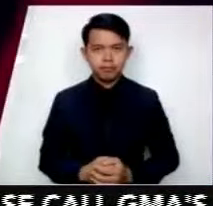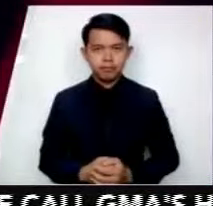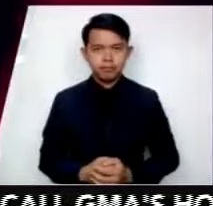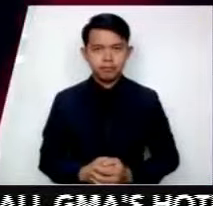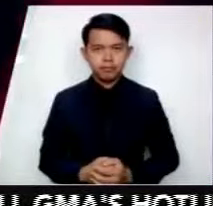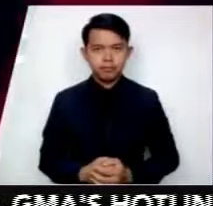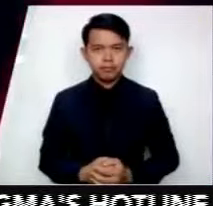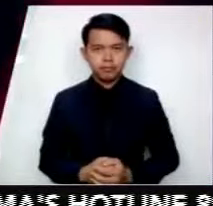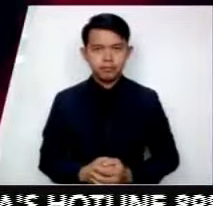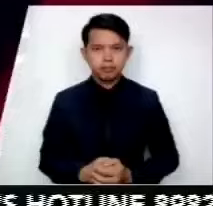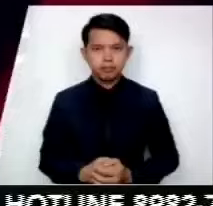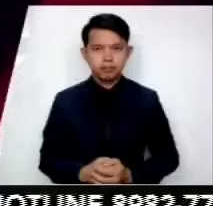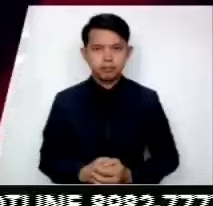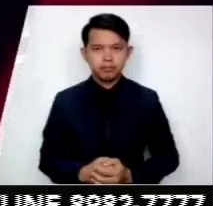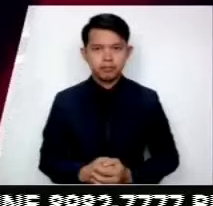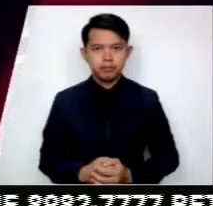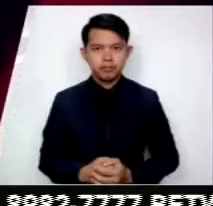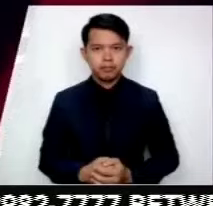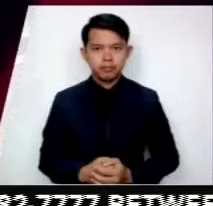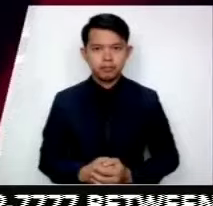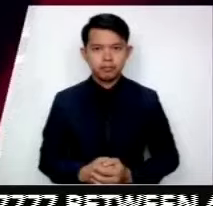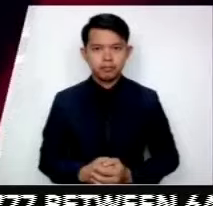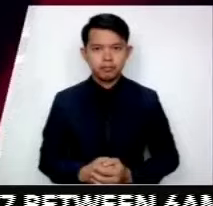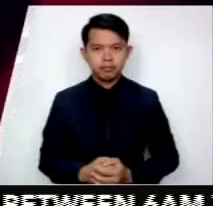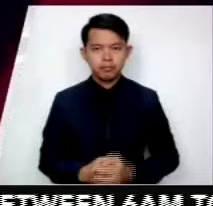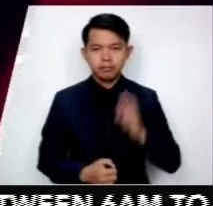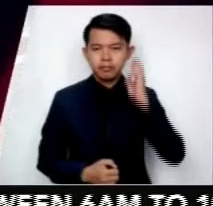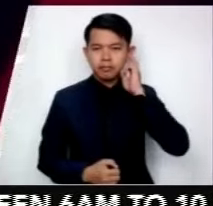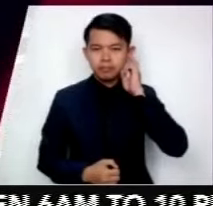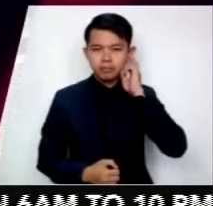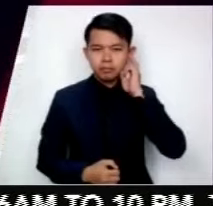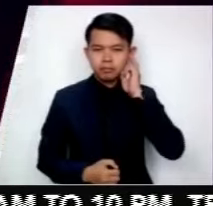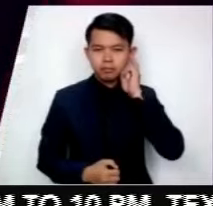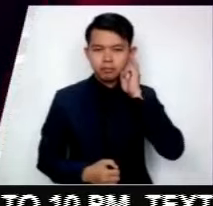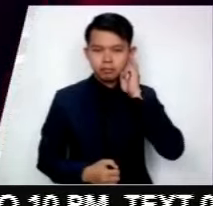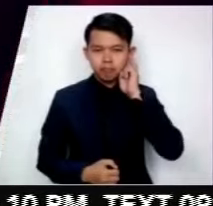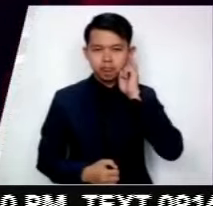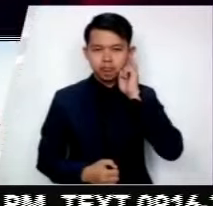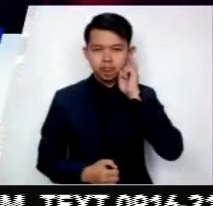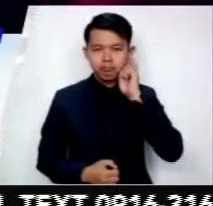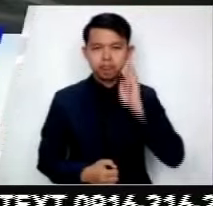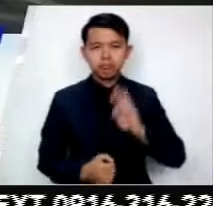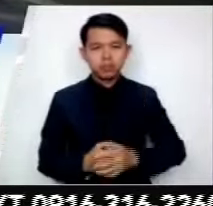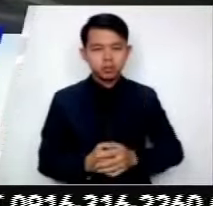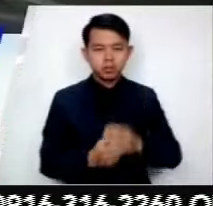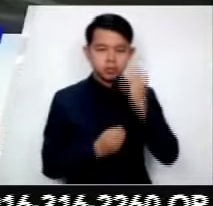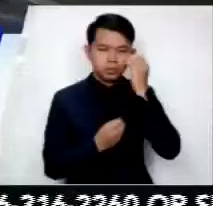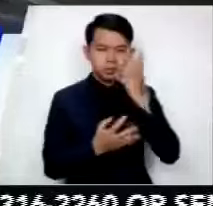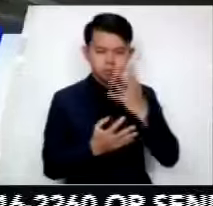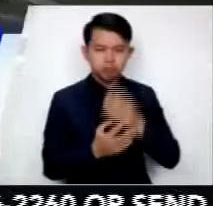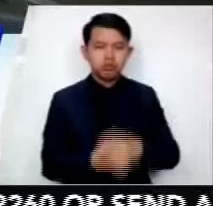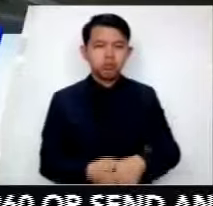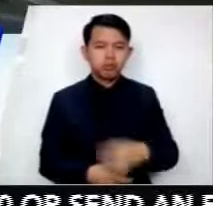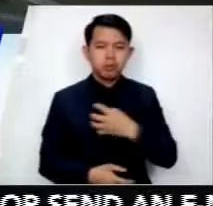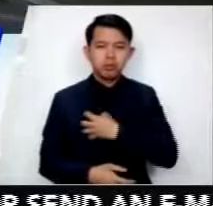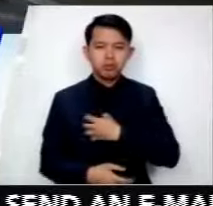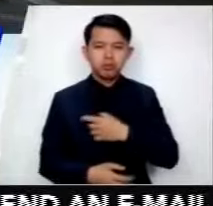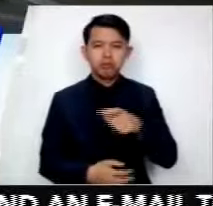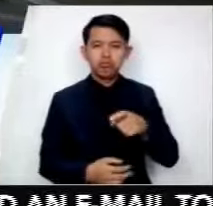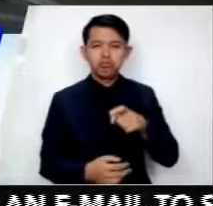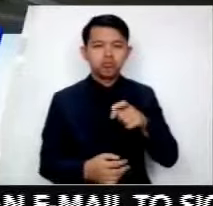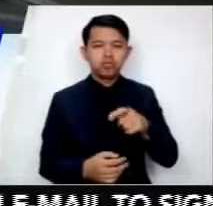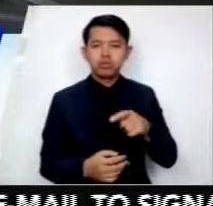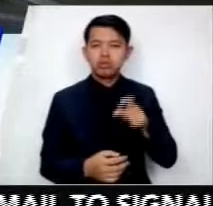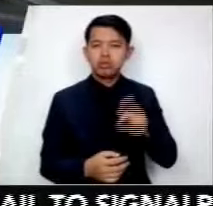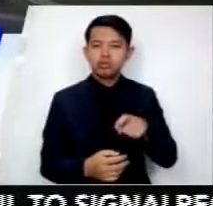James This is the arlington police department We need you to move away from front tinutugis ng mga pulis ang